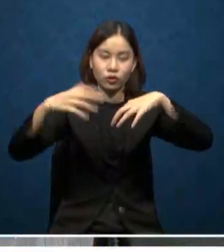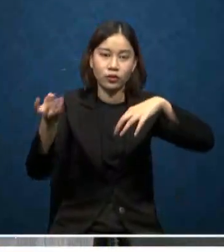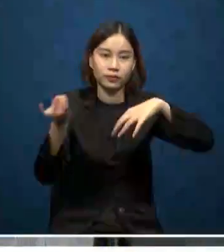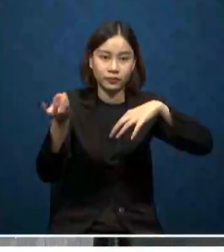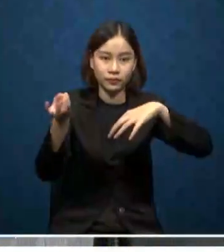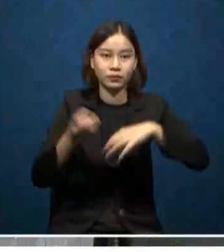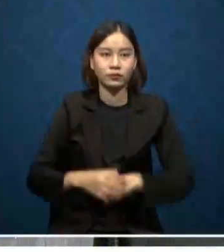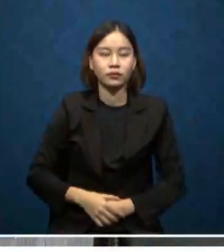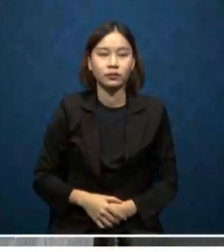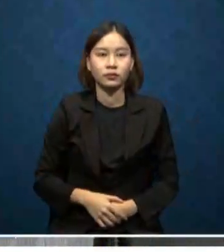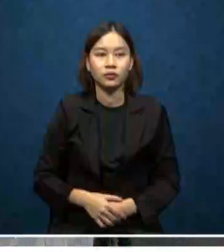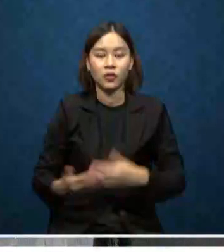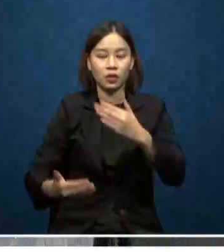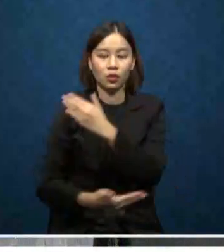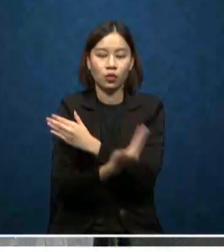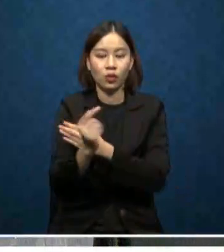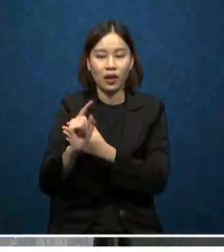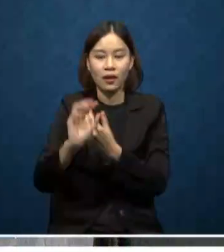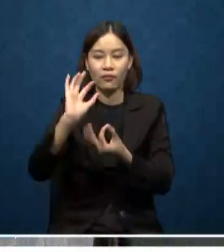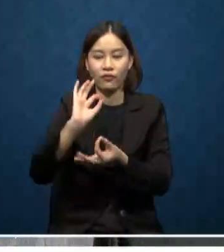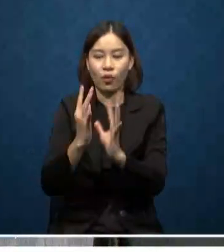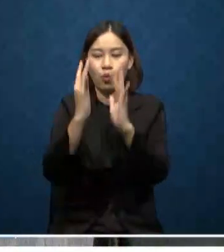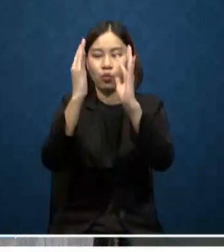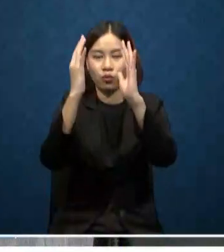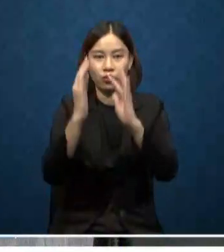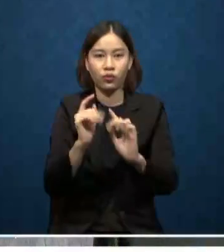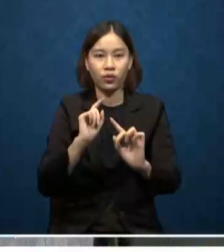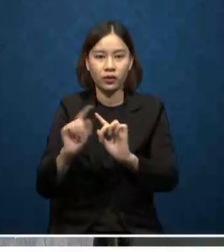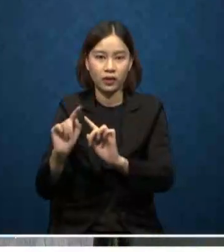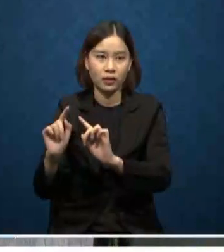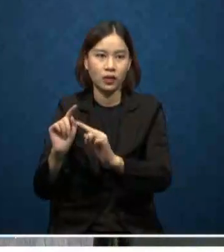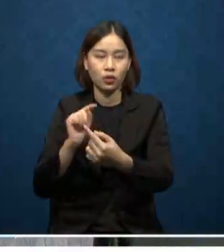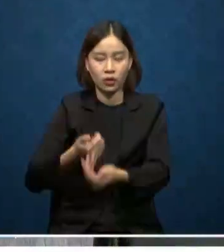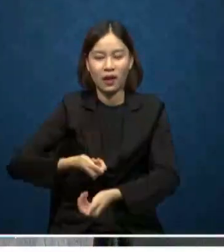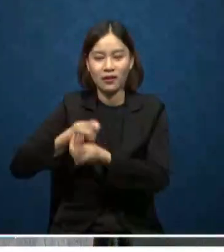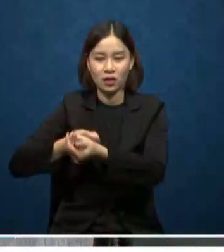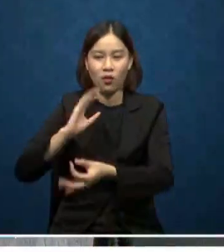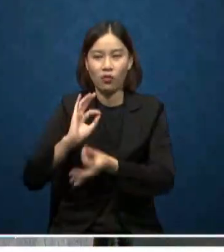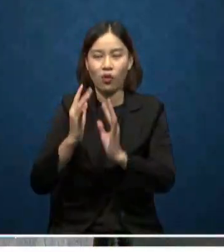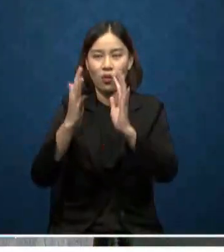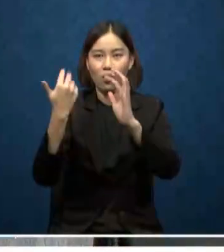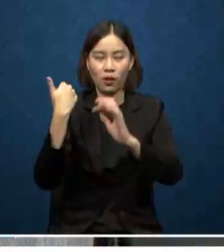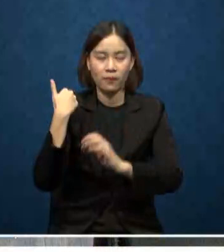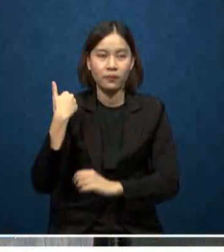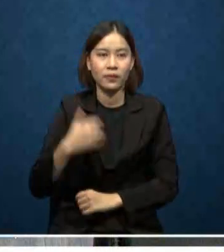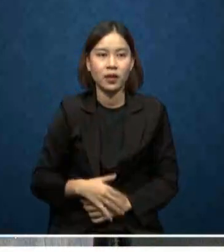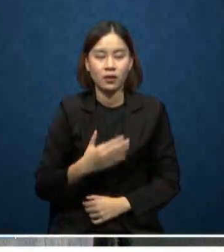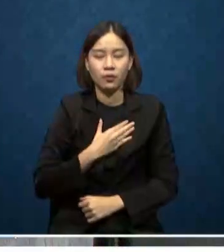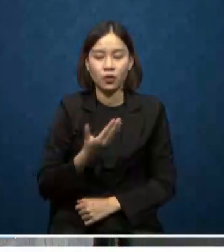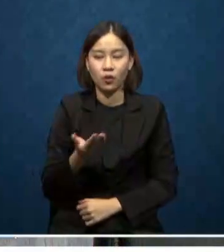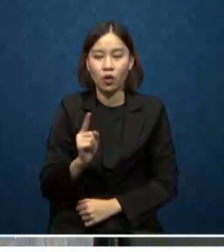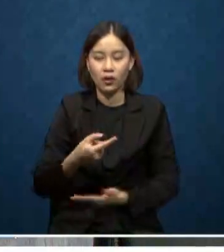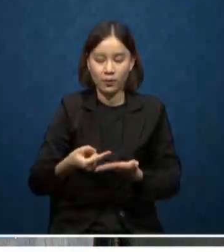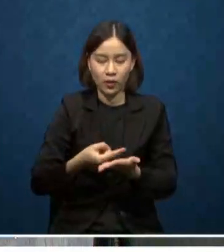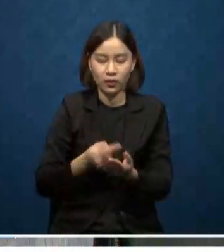ติดังนั้นโอกาสที่จะเกิดไฟป่าจากการเผาในที่โล่งจากภาคการเกษตรจะเพิ่มขึ้นกระผมจึงขอปรึก